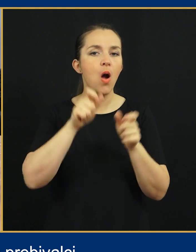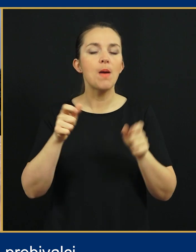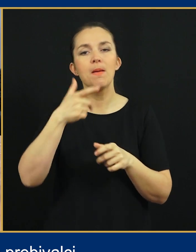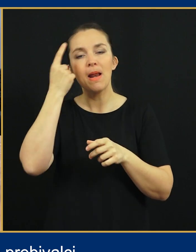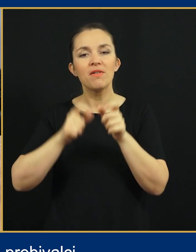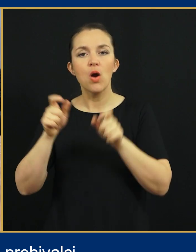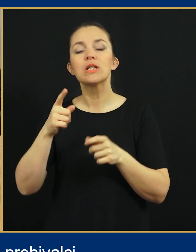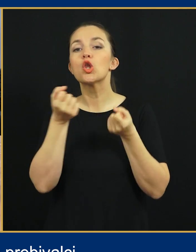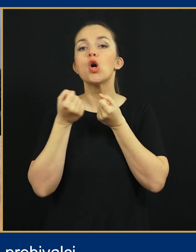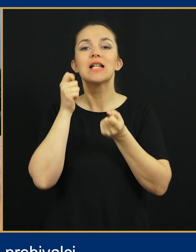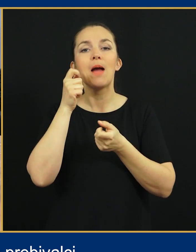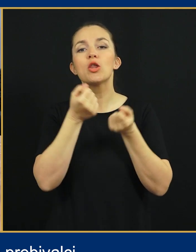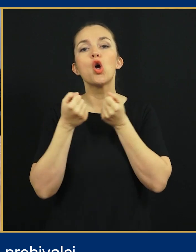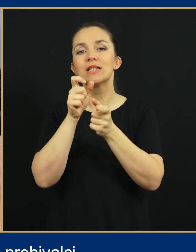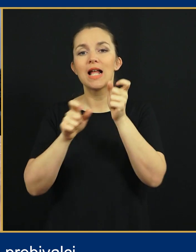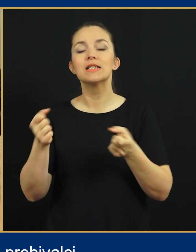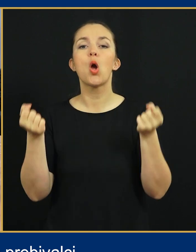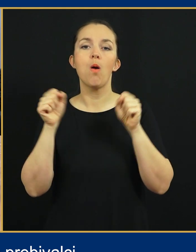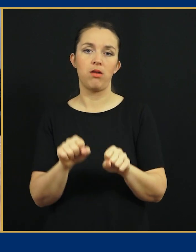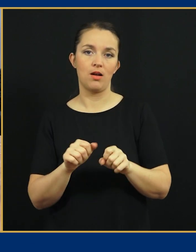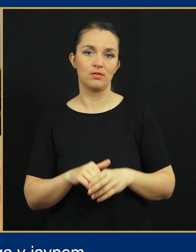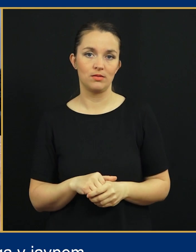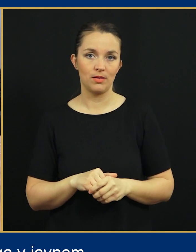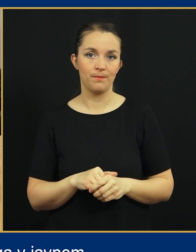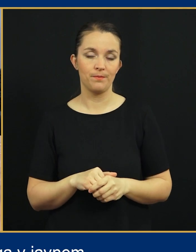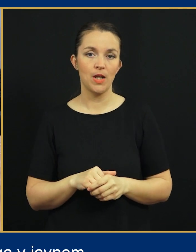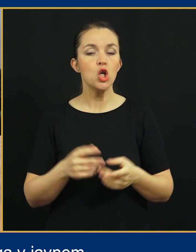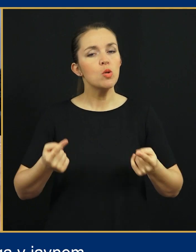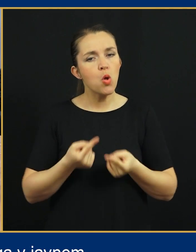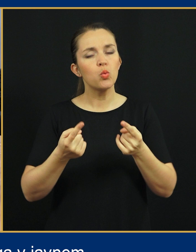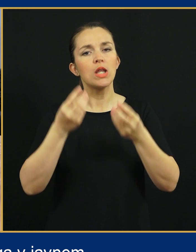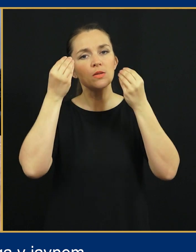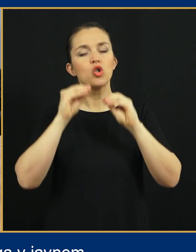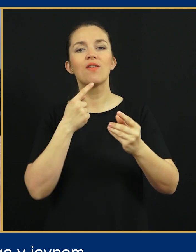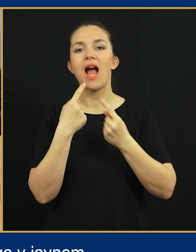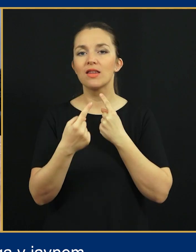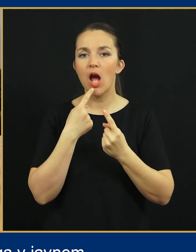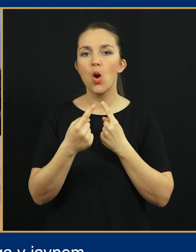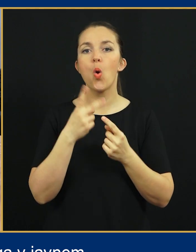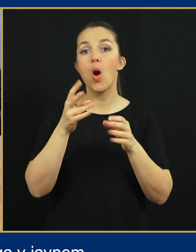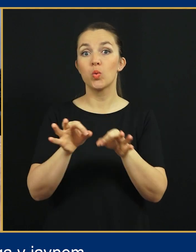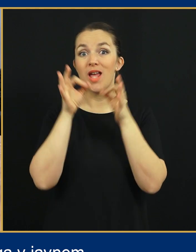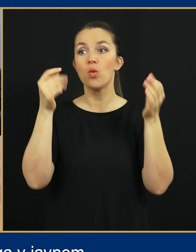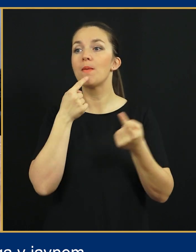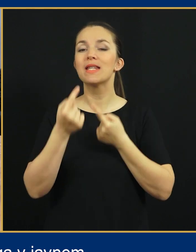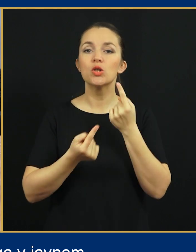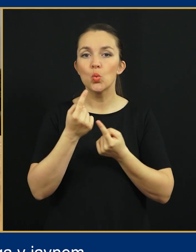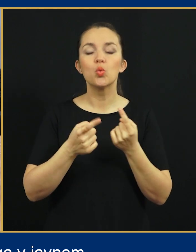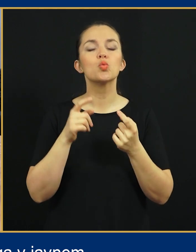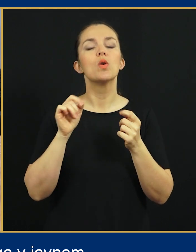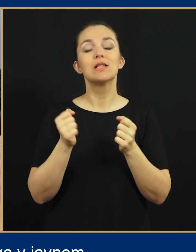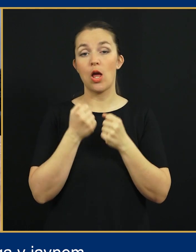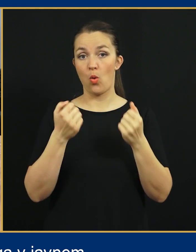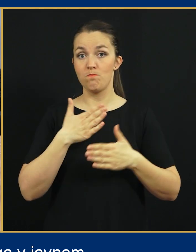ter nosilkami in nosilci oblasti. Spodbujanje spoštljivega dialoga v javnem diskurzu je zato